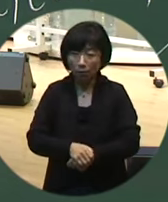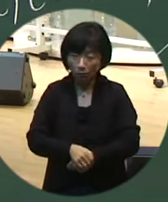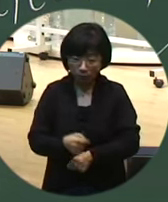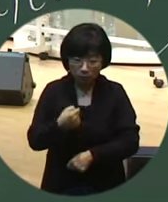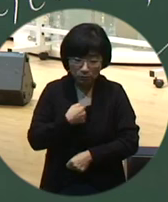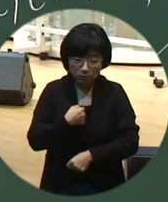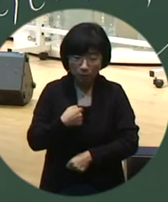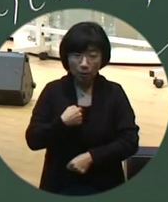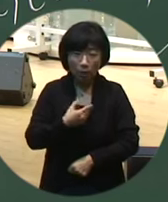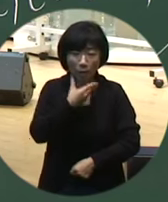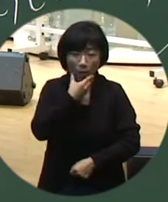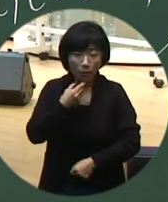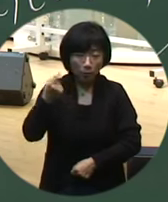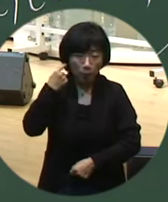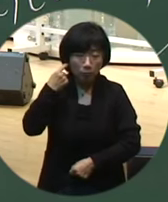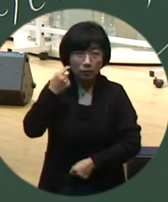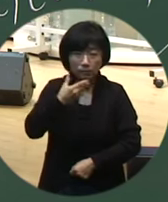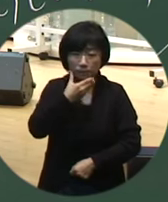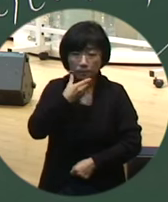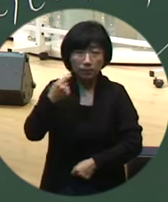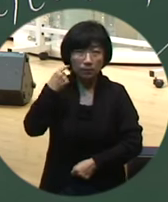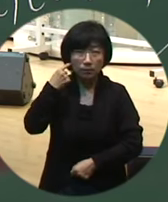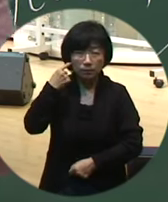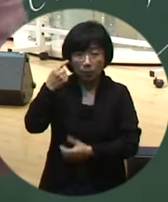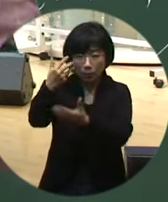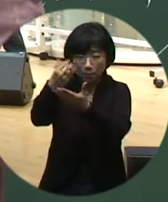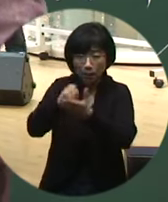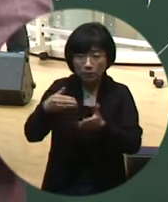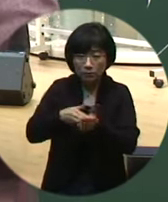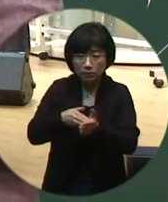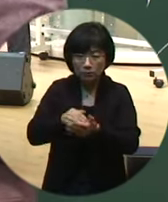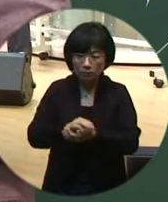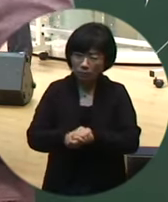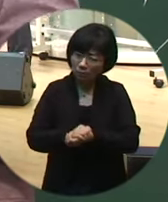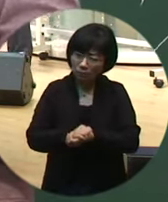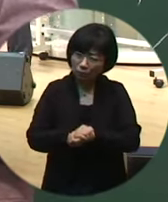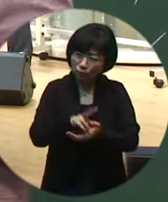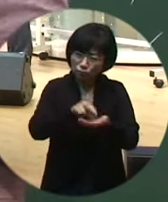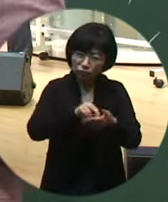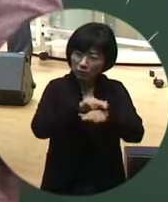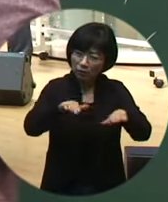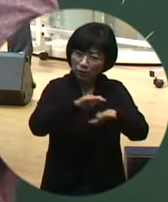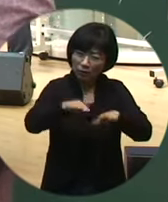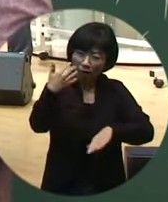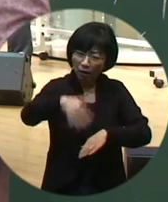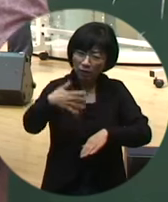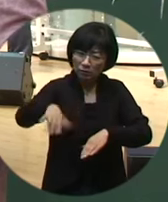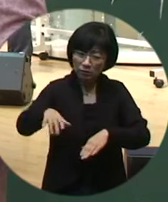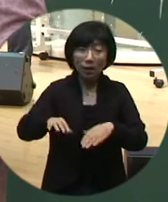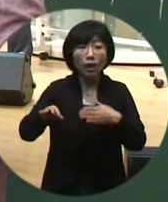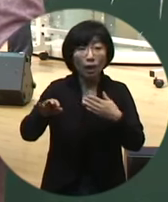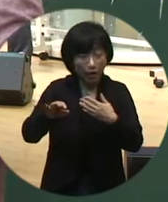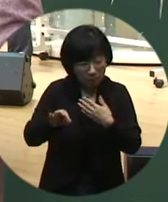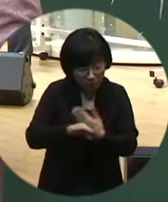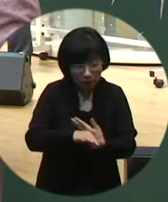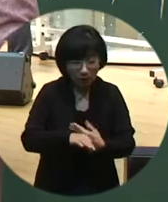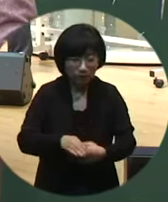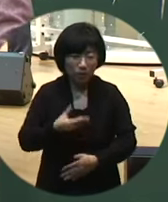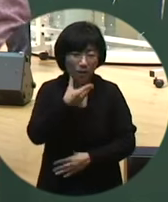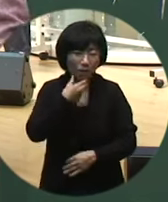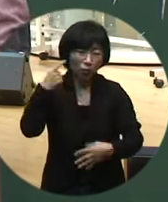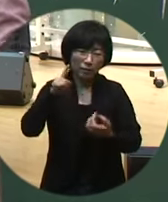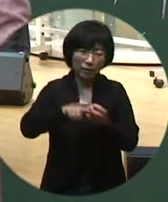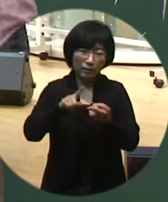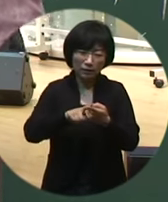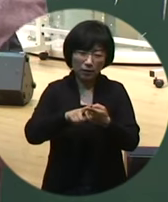해결 안 되지? 라는 생각이 든다면 아직도 이 복음이 뭔지를 모른단 말이잖아요. But if we think to ourselves, but I have the gospel, why is this